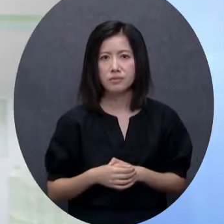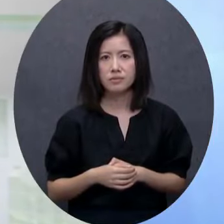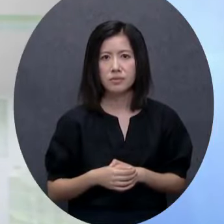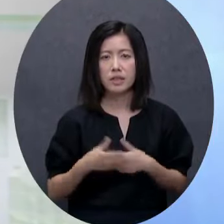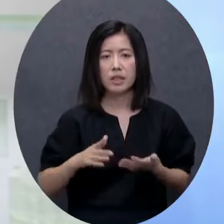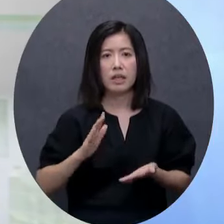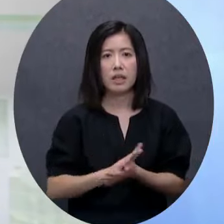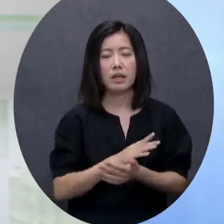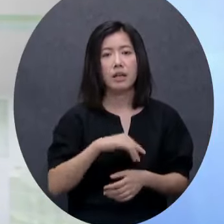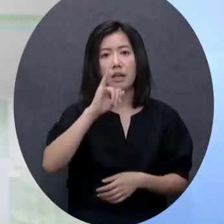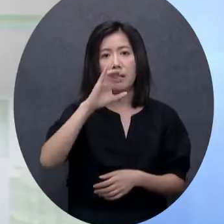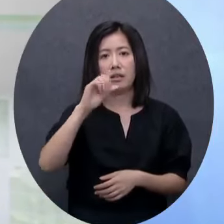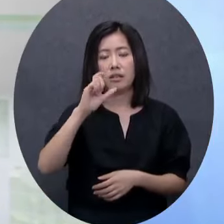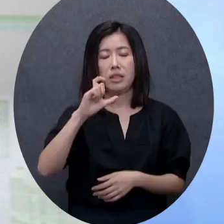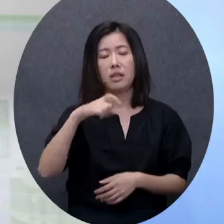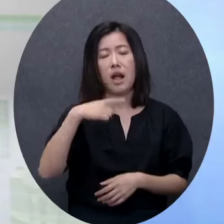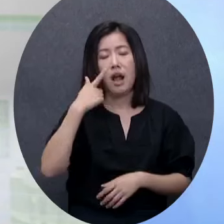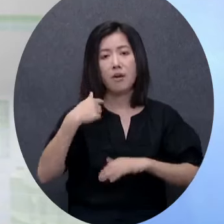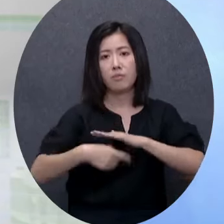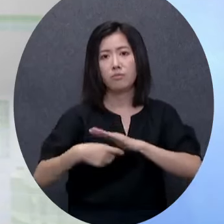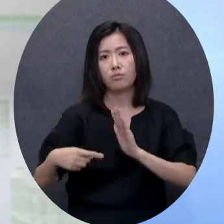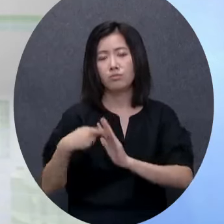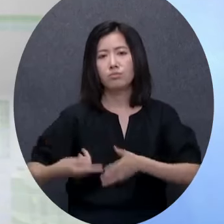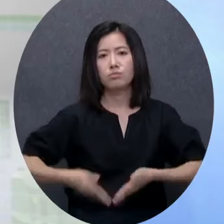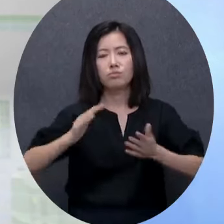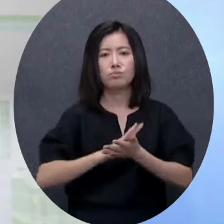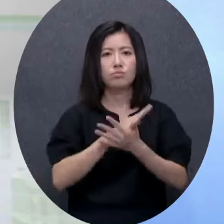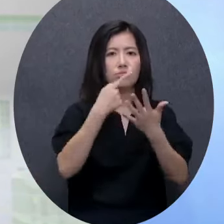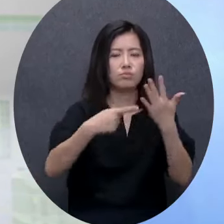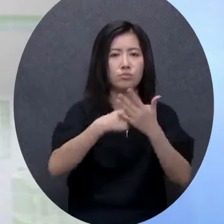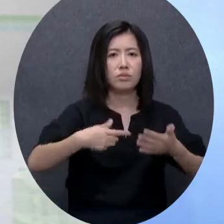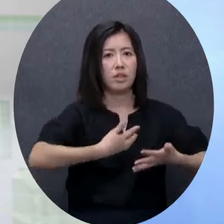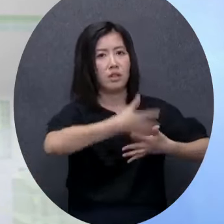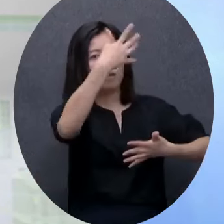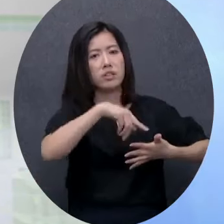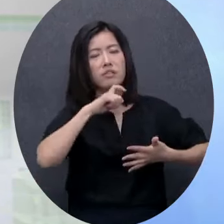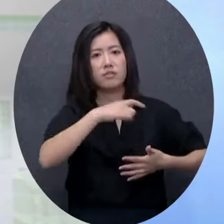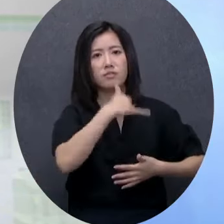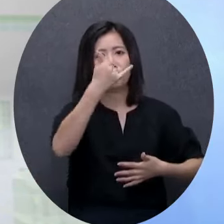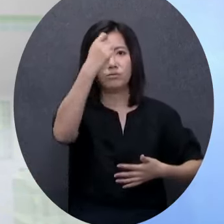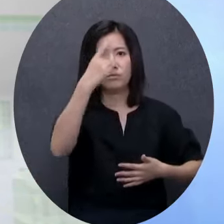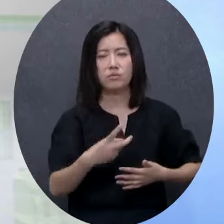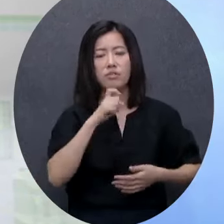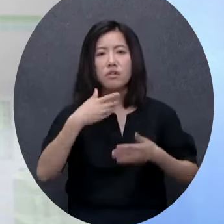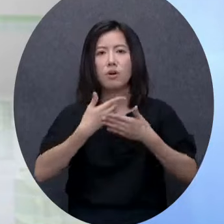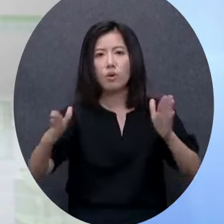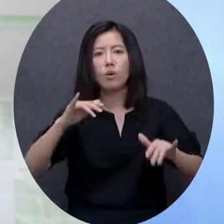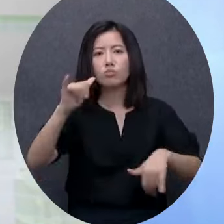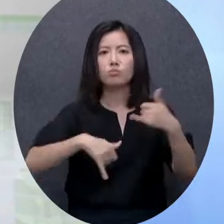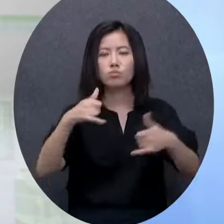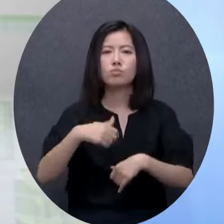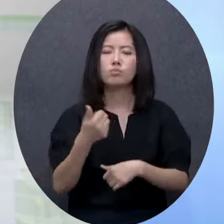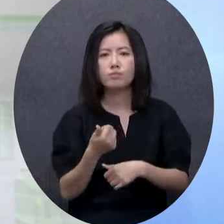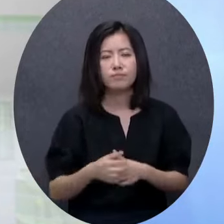今年是廉政公署成立50周年，廉署大楼一连两个周末举办开放日。新闻结束前，一起